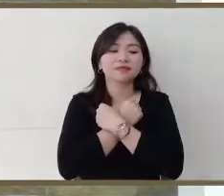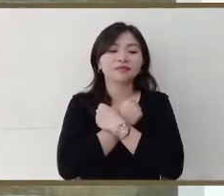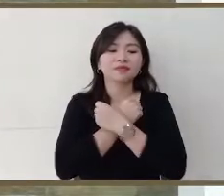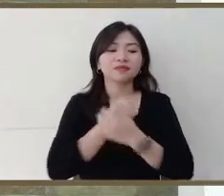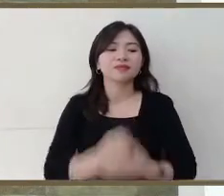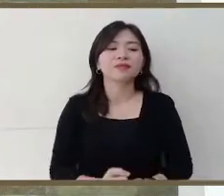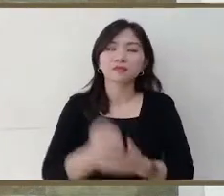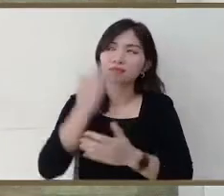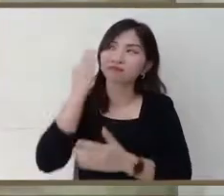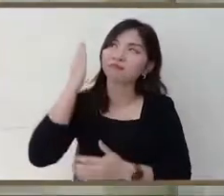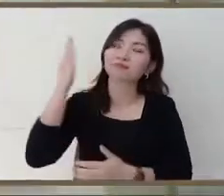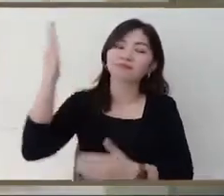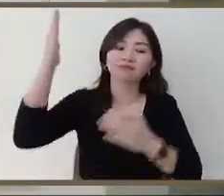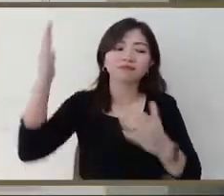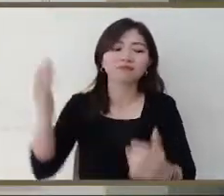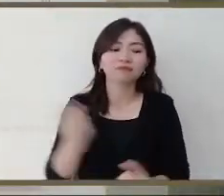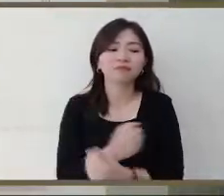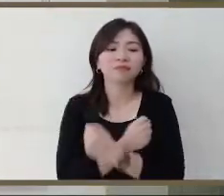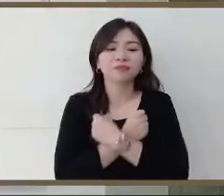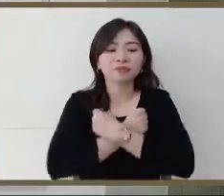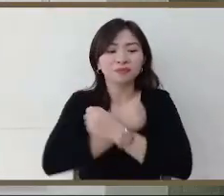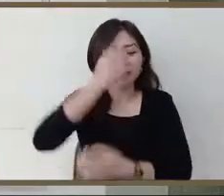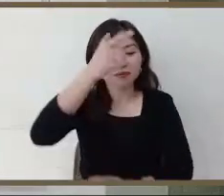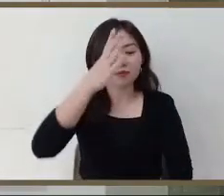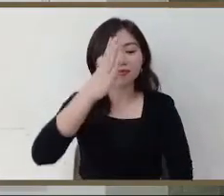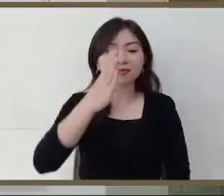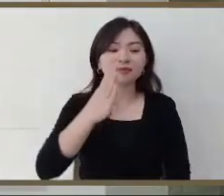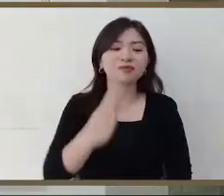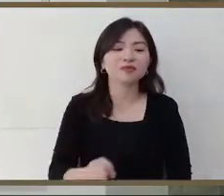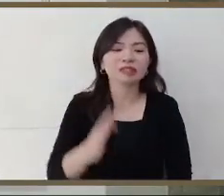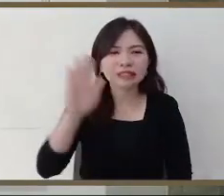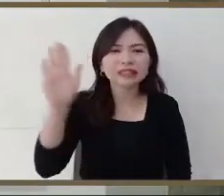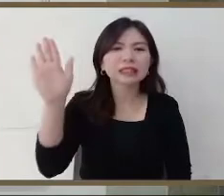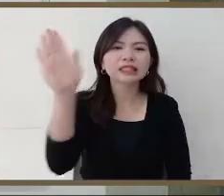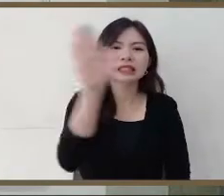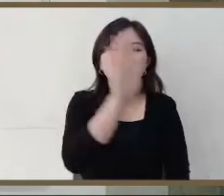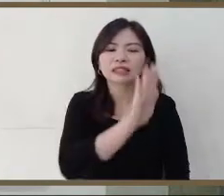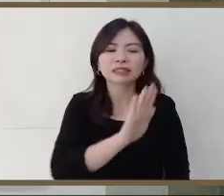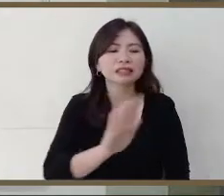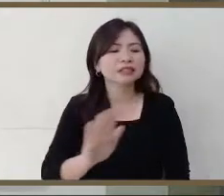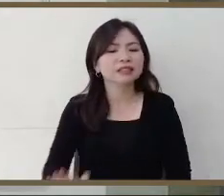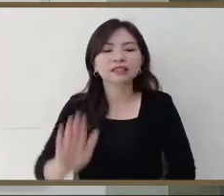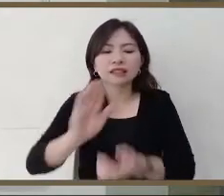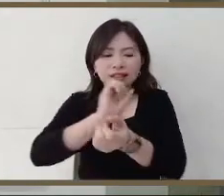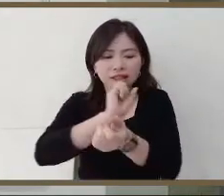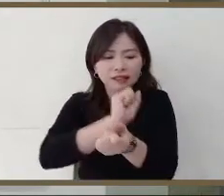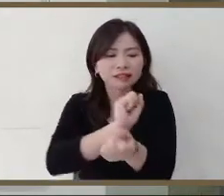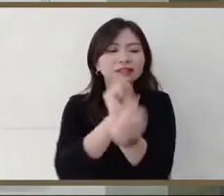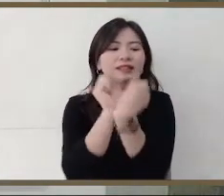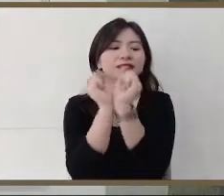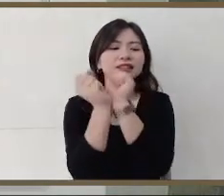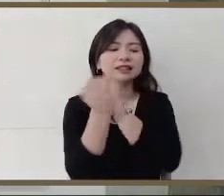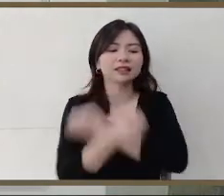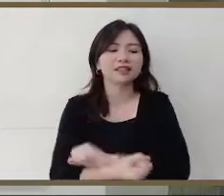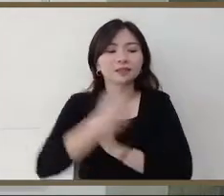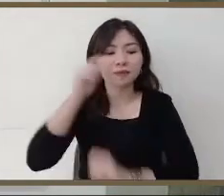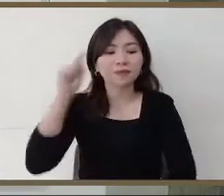pagmamahal. Ang pag-ibig mo, O Diyos, di nagbabago.